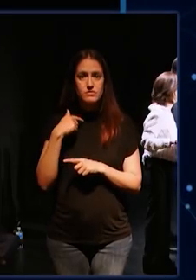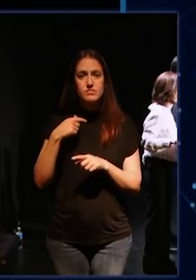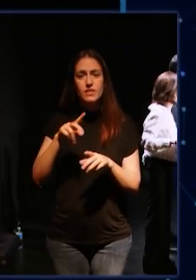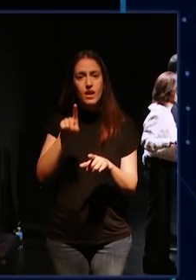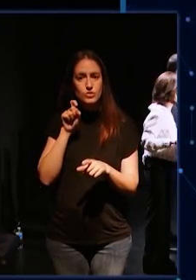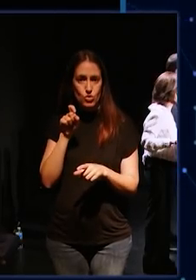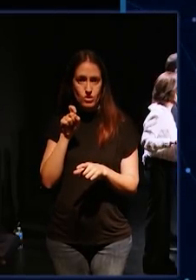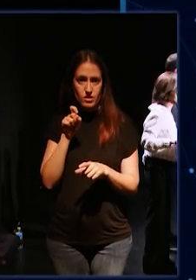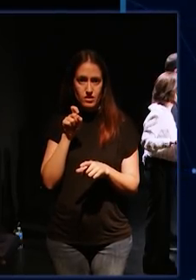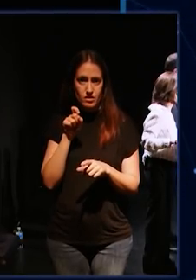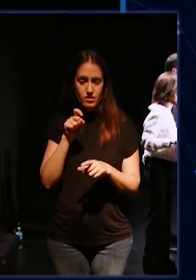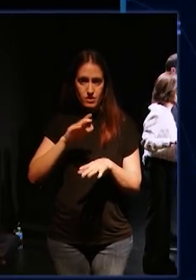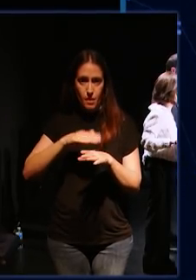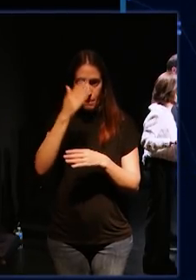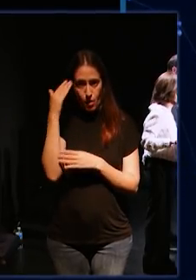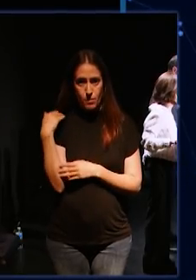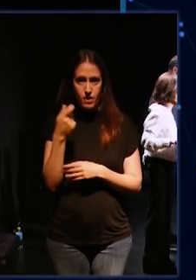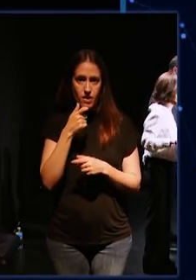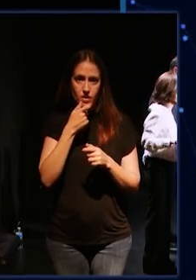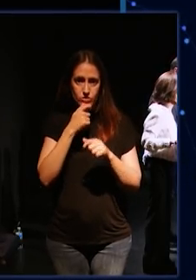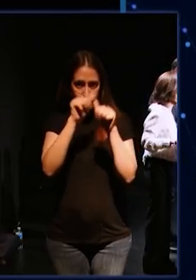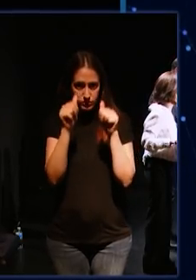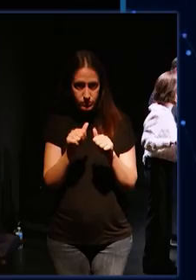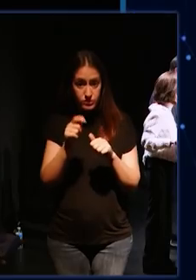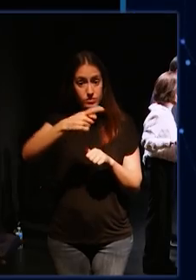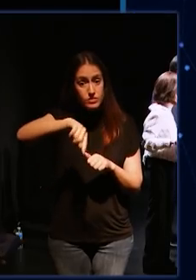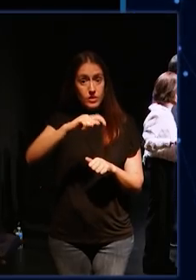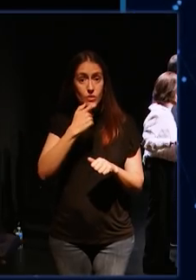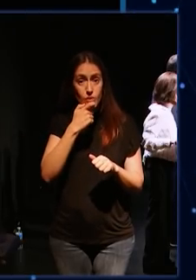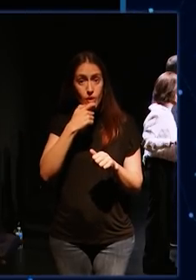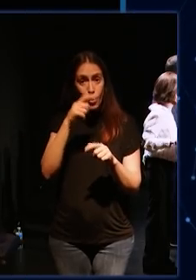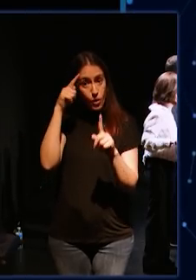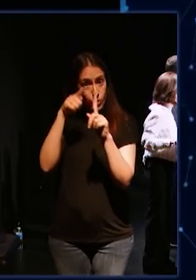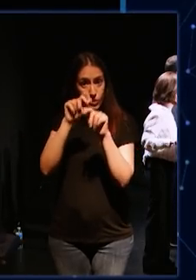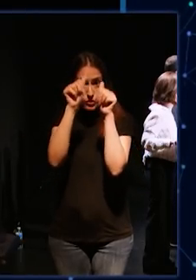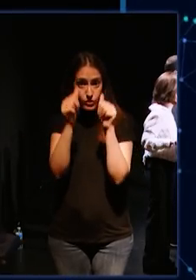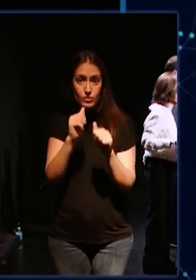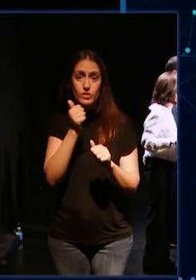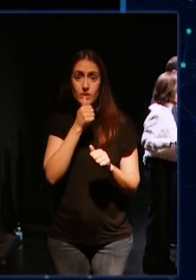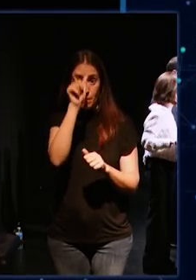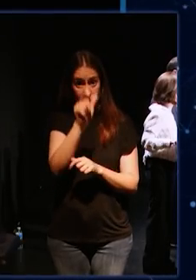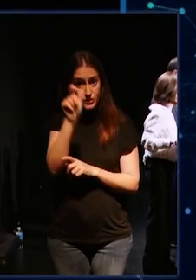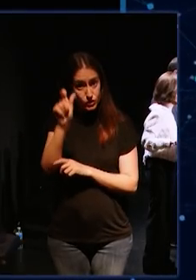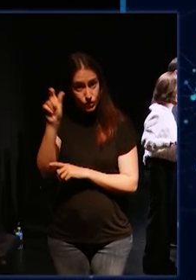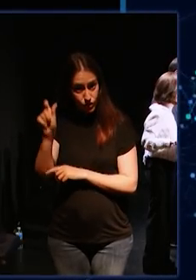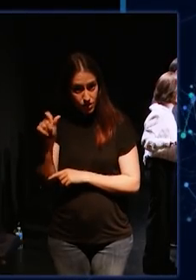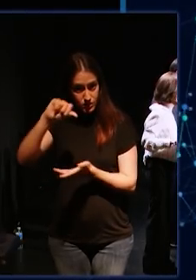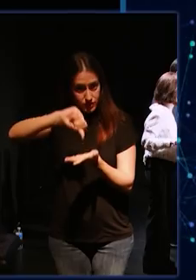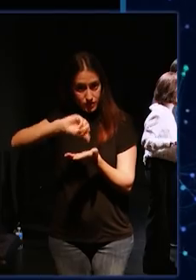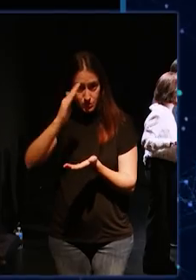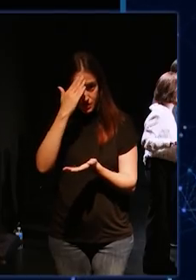volem. Si volem que les persones tornin a ser a l'eix de la política municipal, si el que desitgem